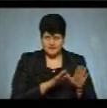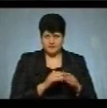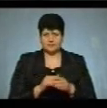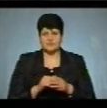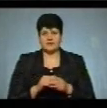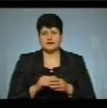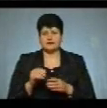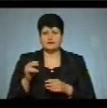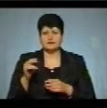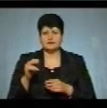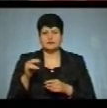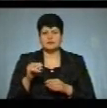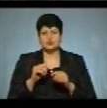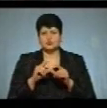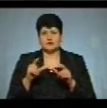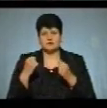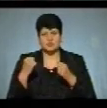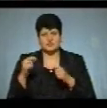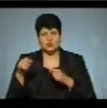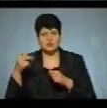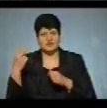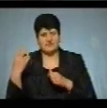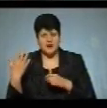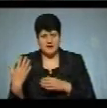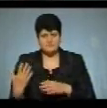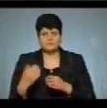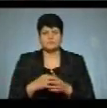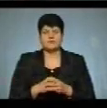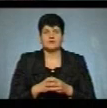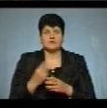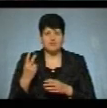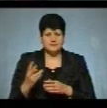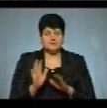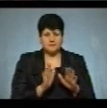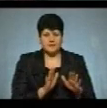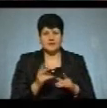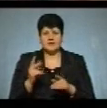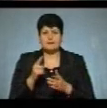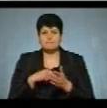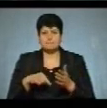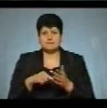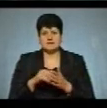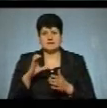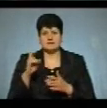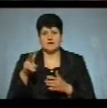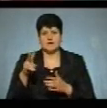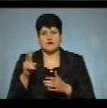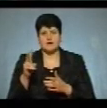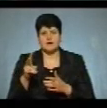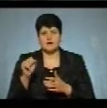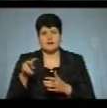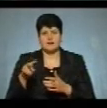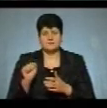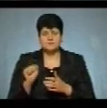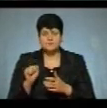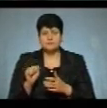кадри США номер 2, це Новоостровська школа і команда міста Скала. Хотілося б